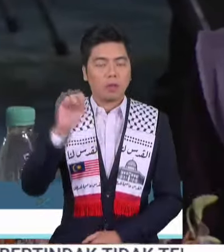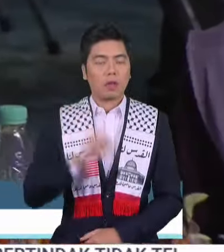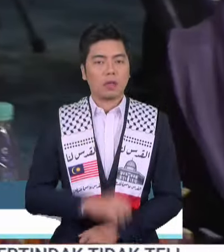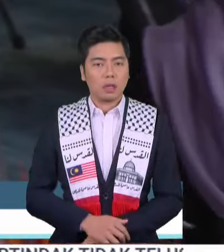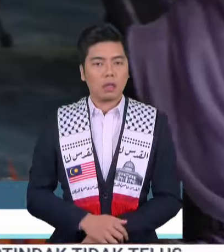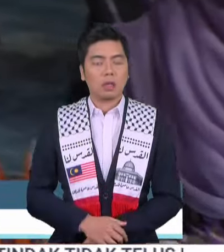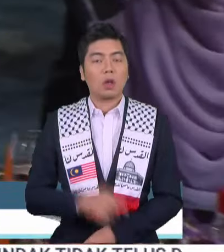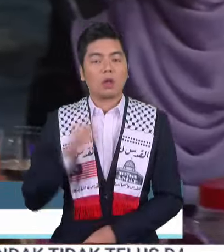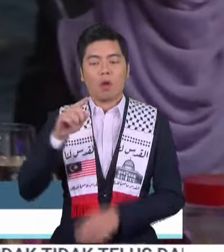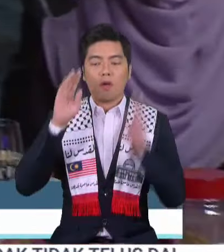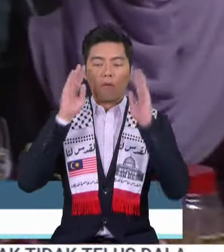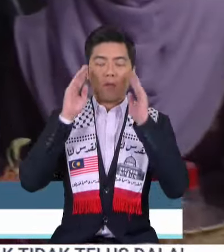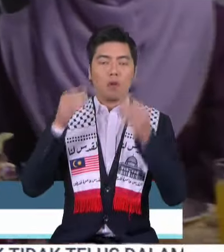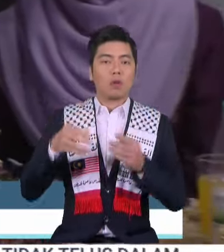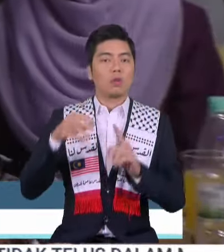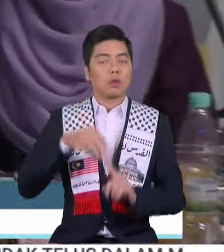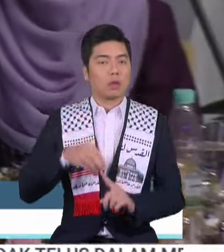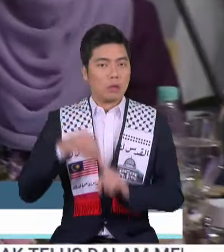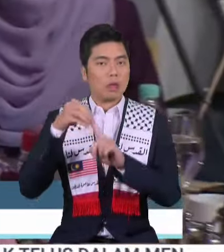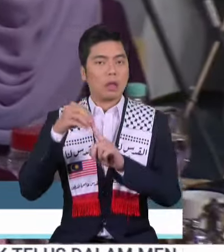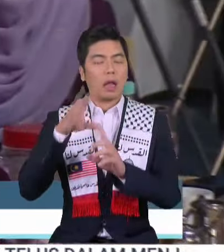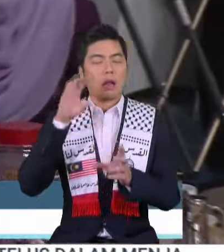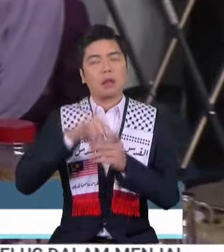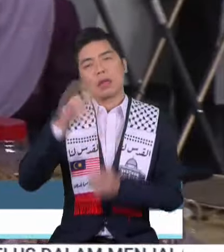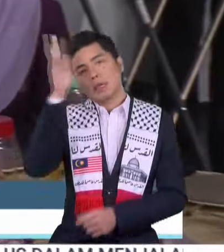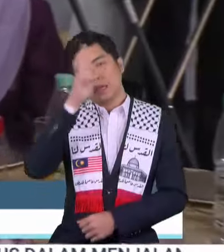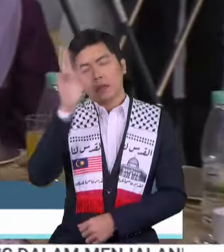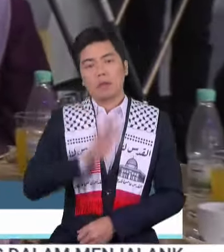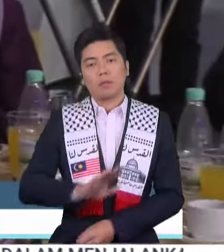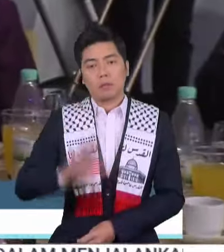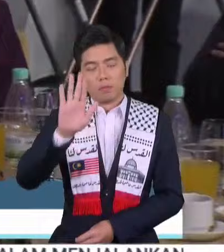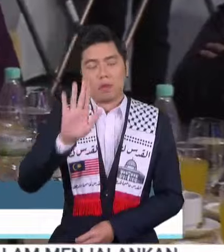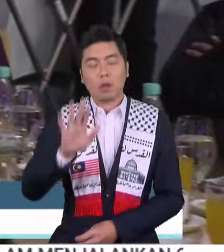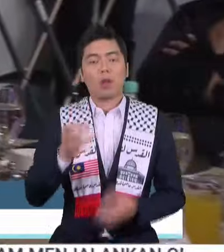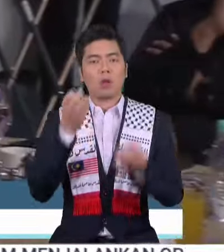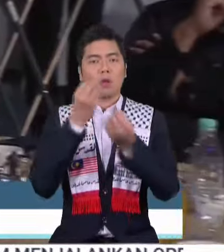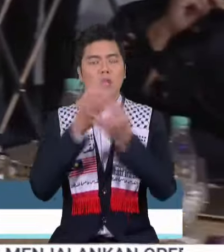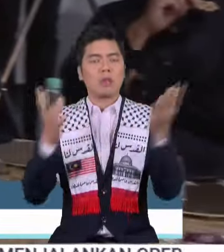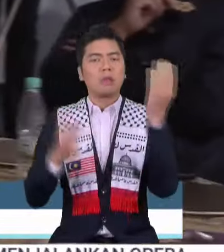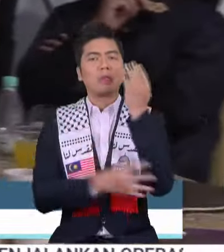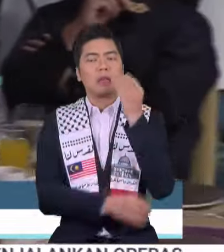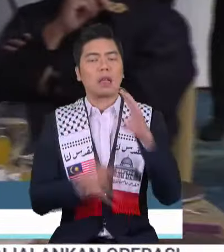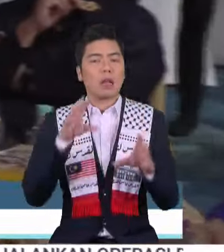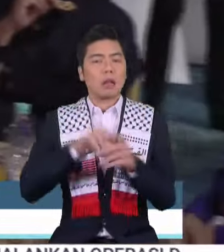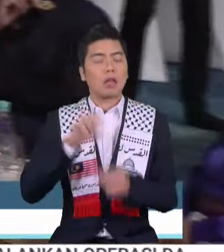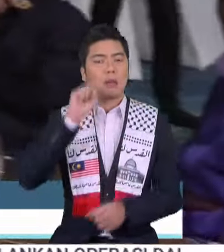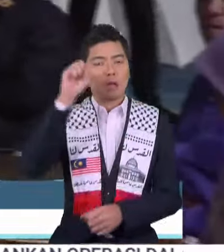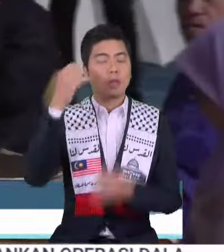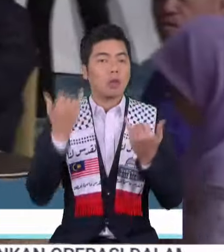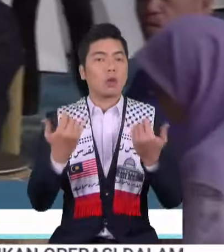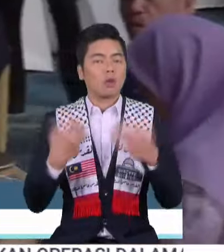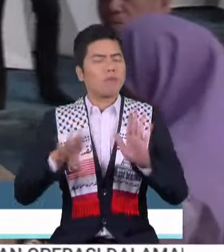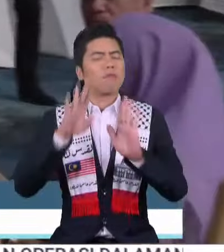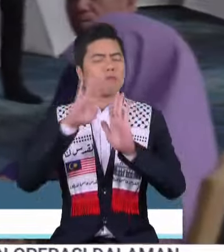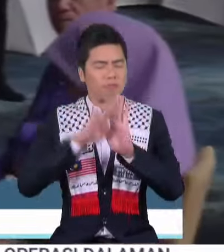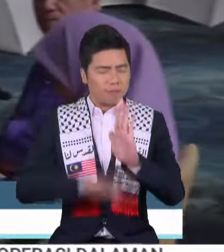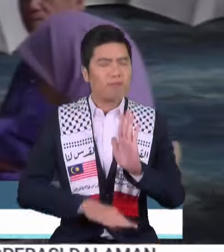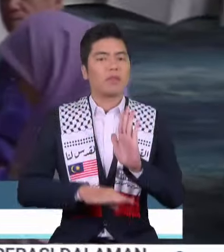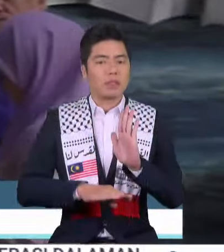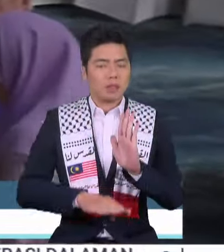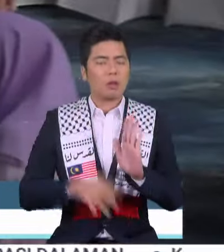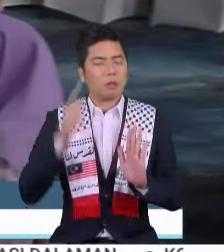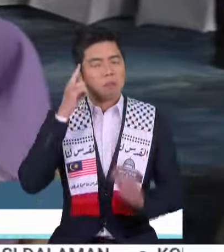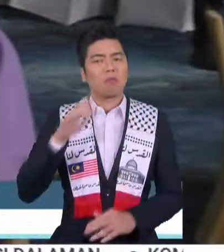berkata ia merupakan fokus utama kerajaan Madani. Beliau memaklumkan miskin tegar di Sabah kini berjaya dikurangkan